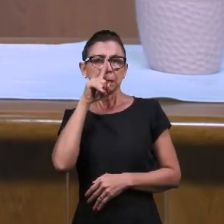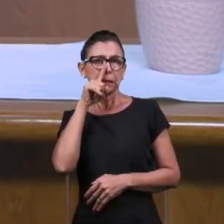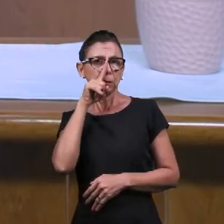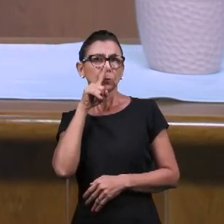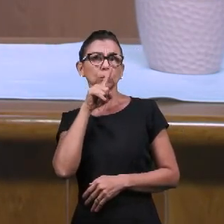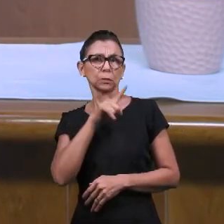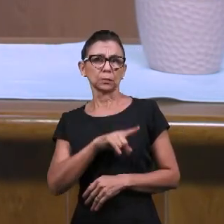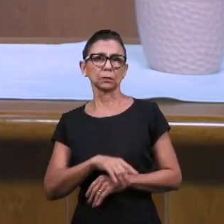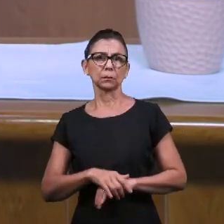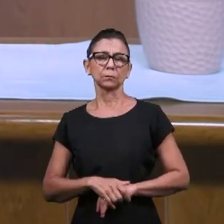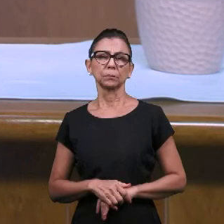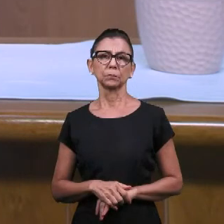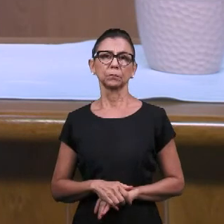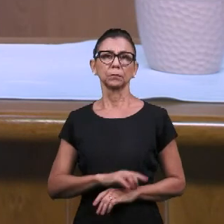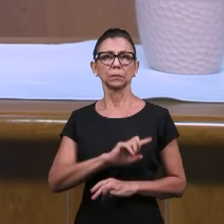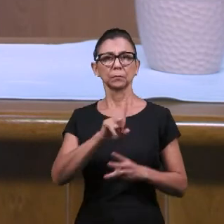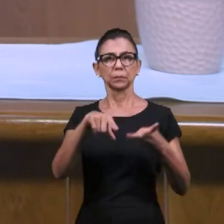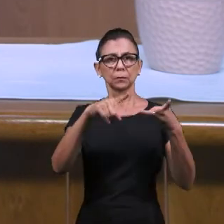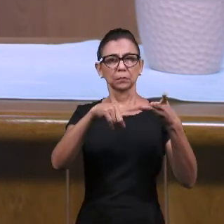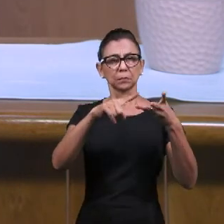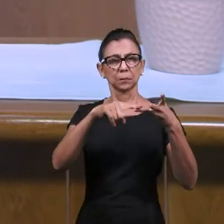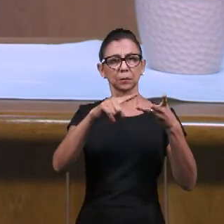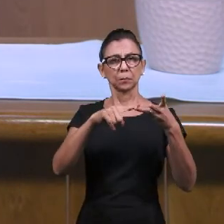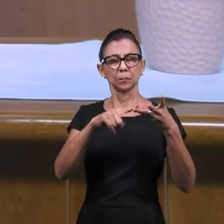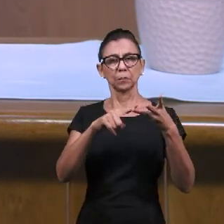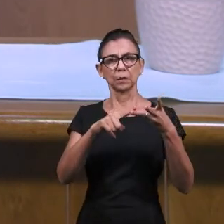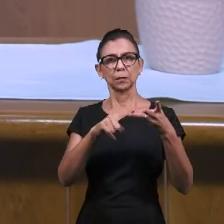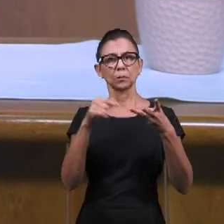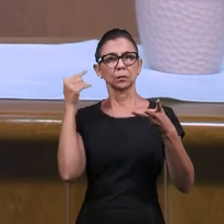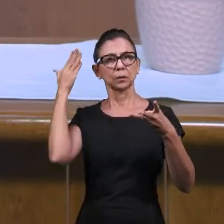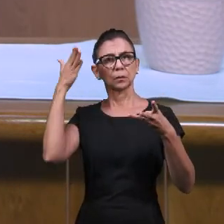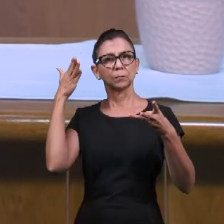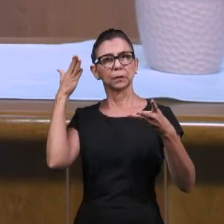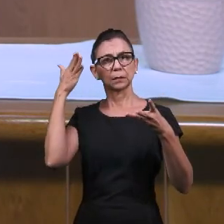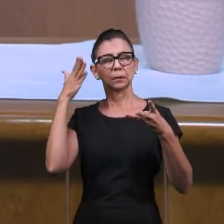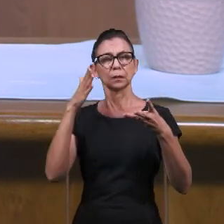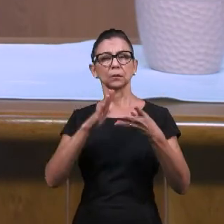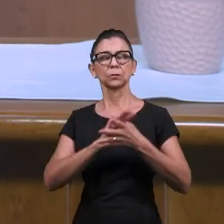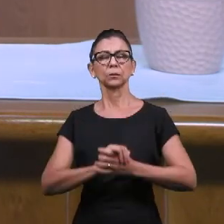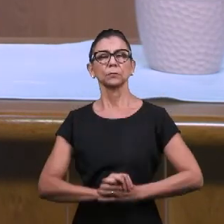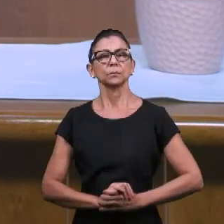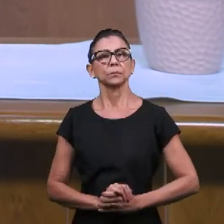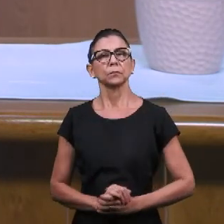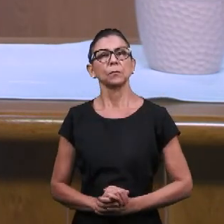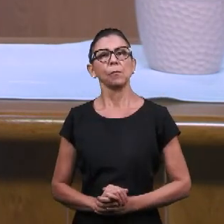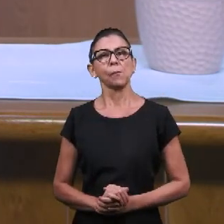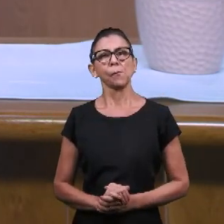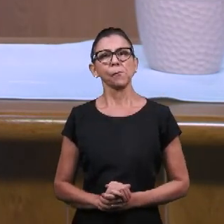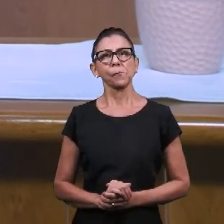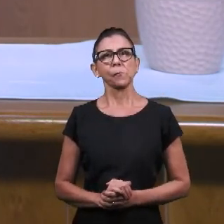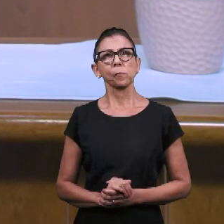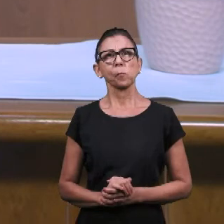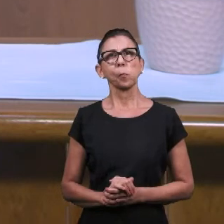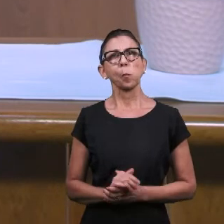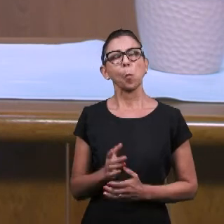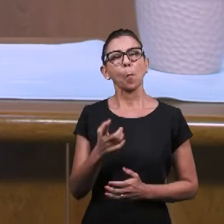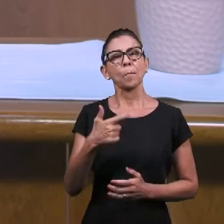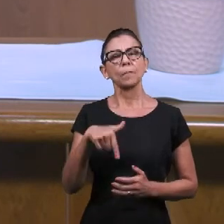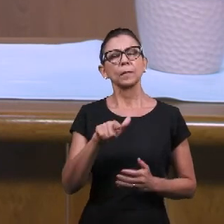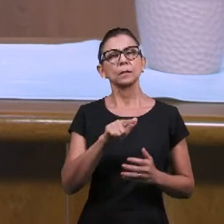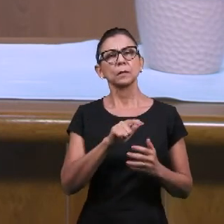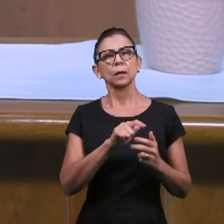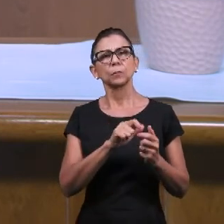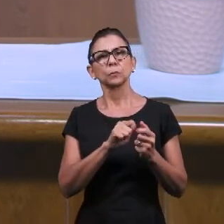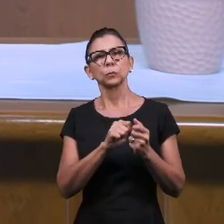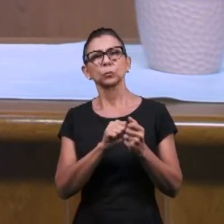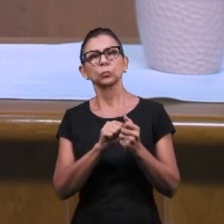Господа. Она знает риск, которому она подвергается в это